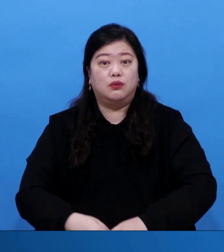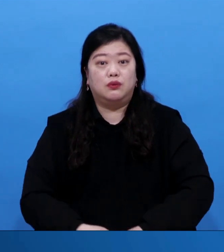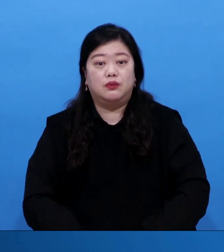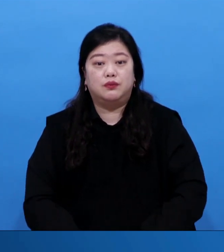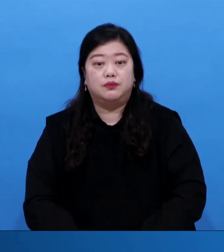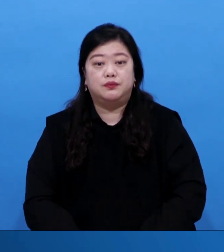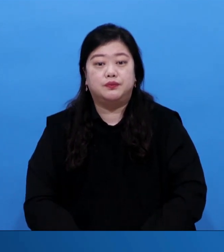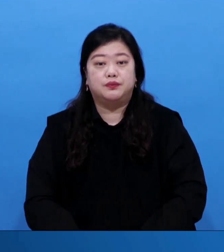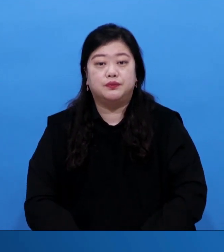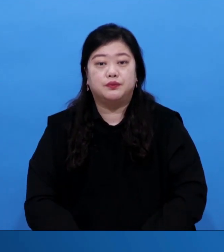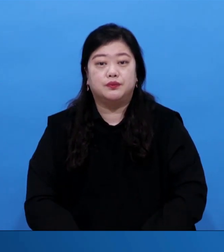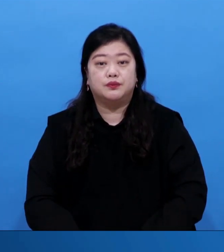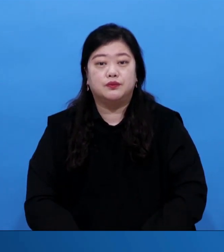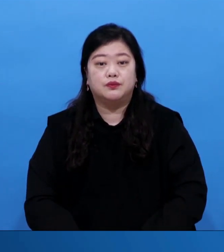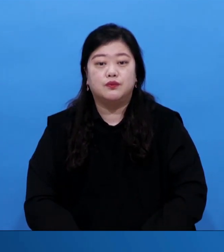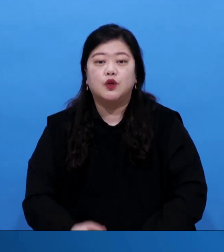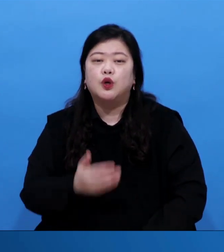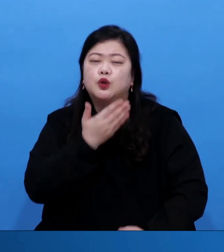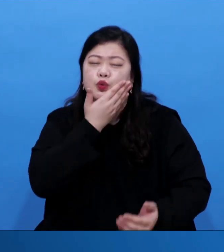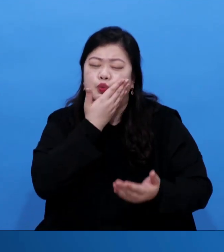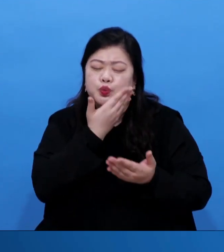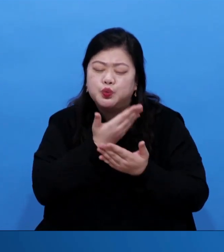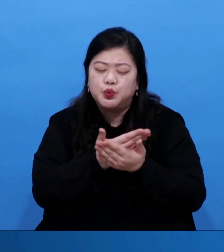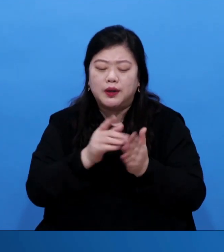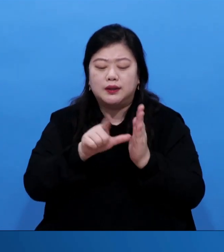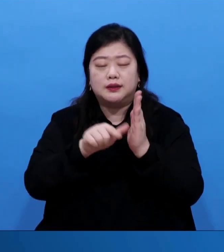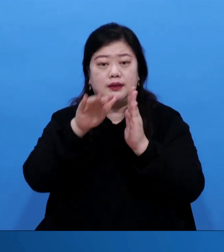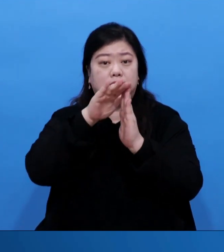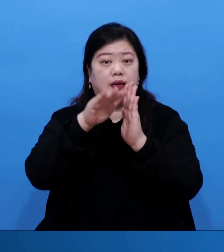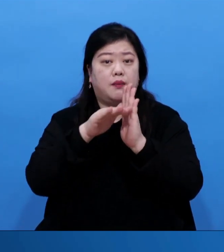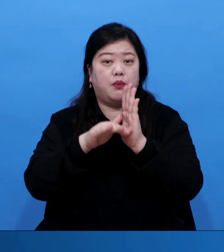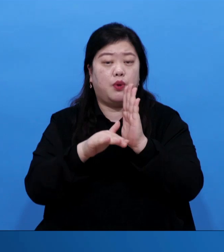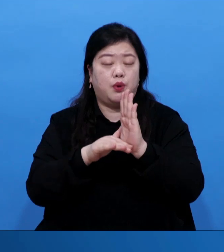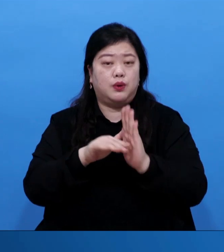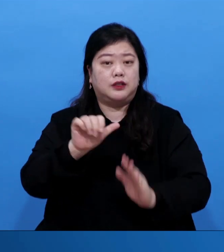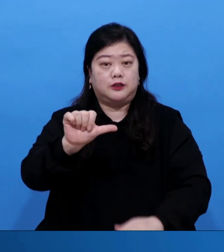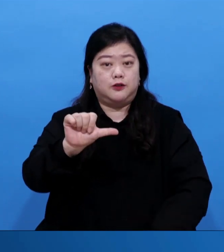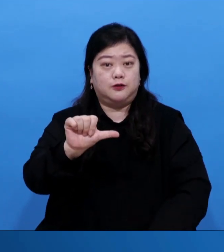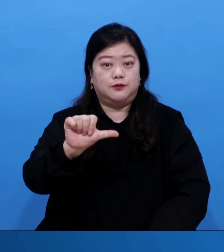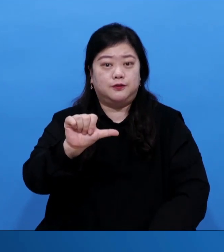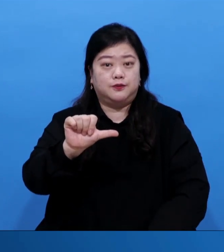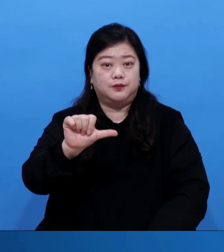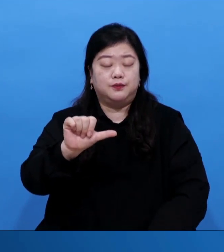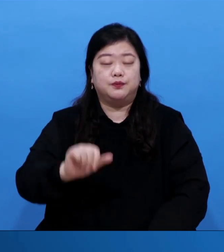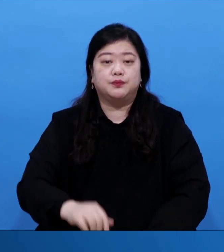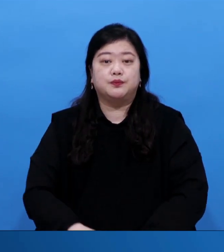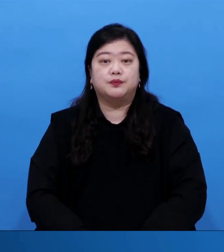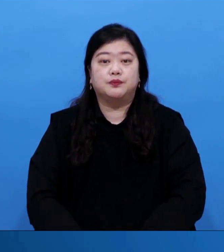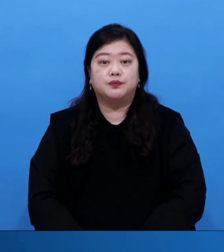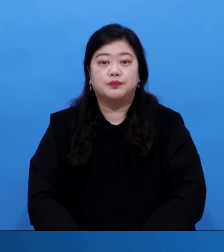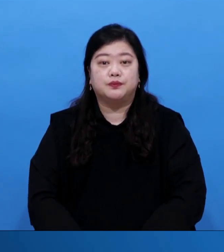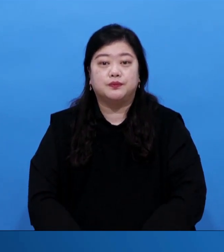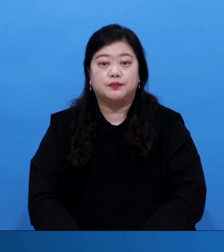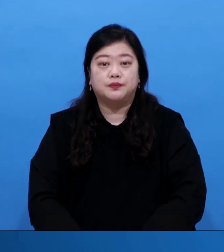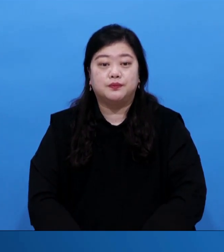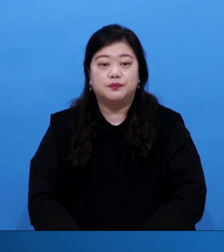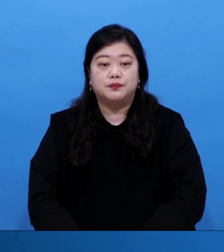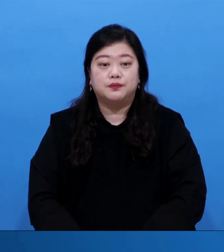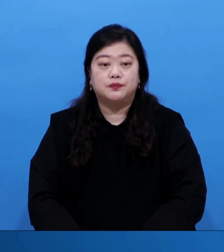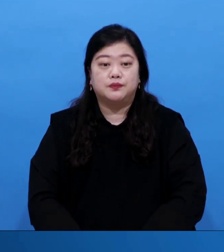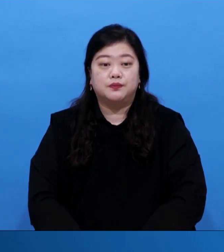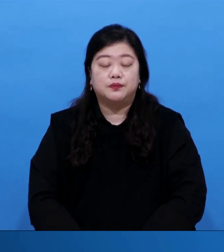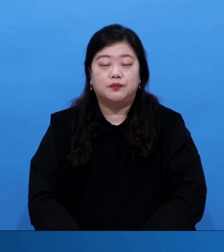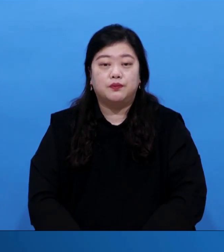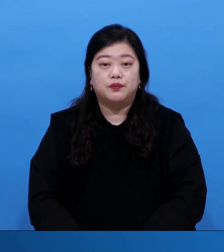다섯 가지 시간표가 딱 나왔죠. Immediately we see here five important time schedules here. 그러니까 동시에 한 다섯 군데